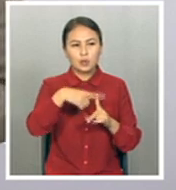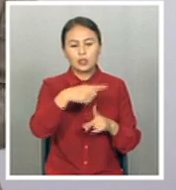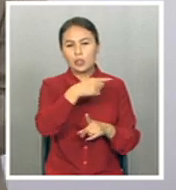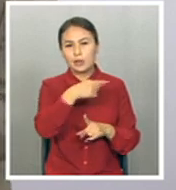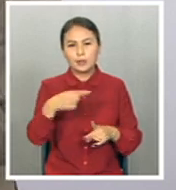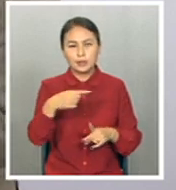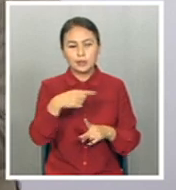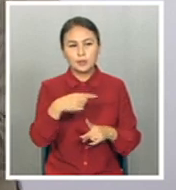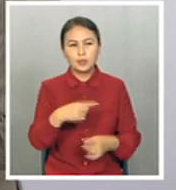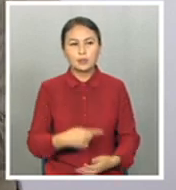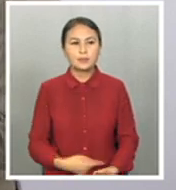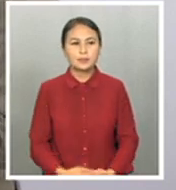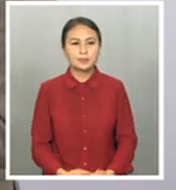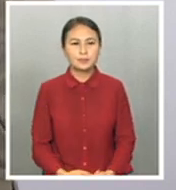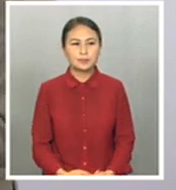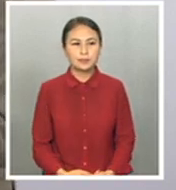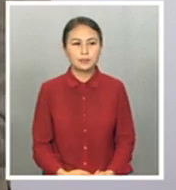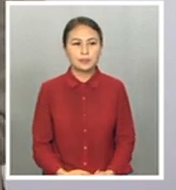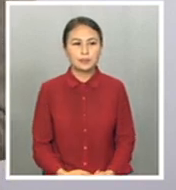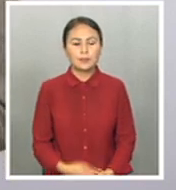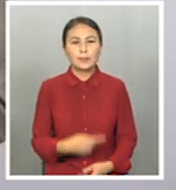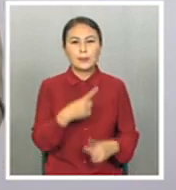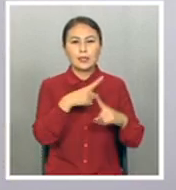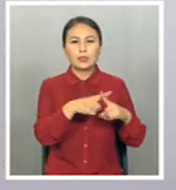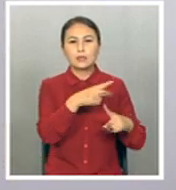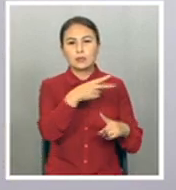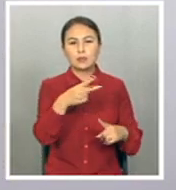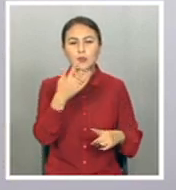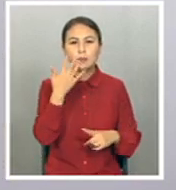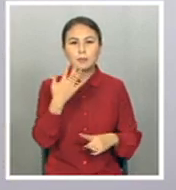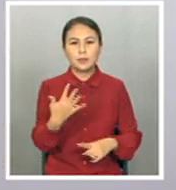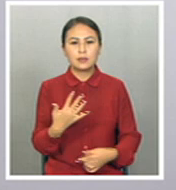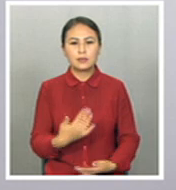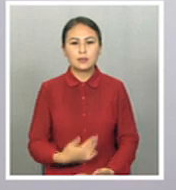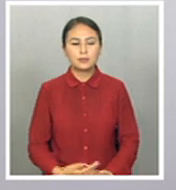айтамыз. Ал сонда X тең болады 5.